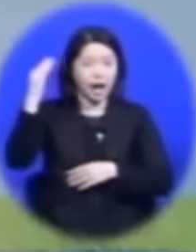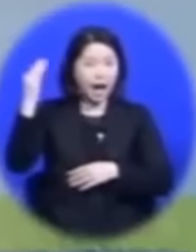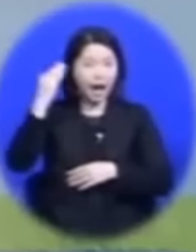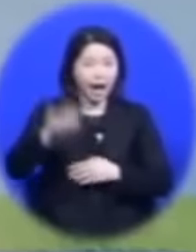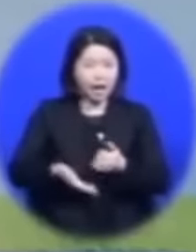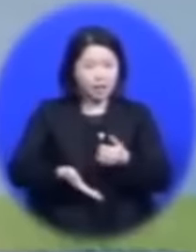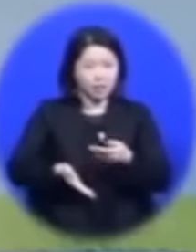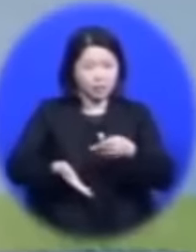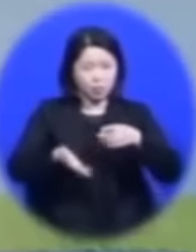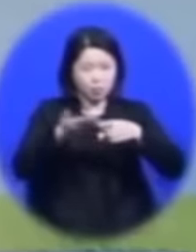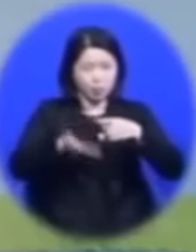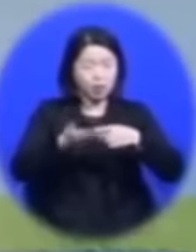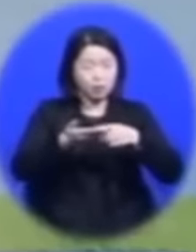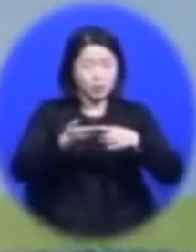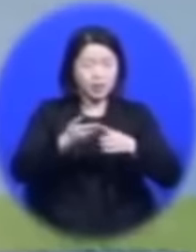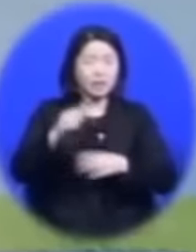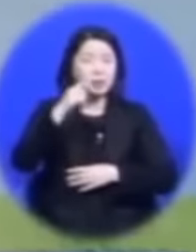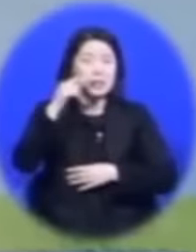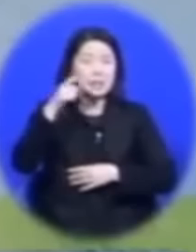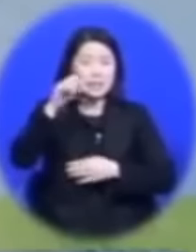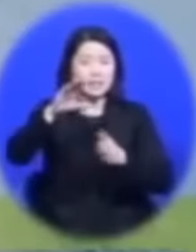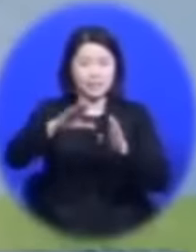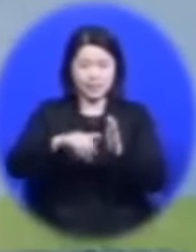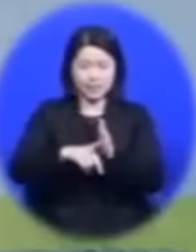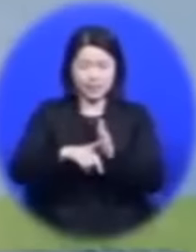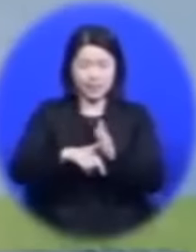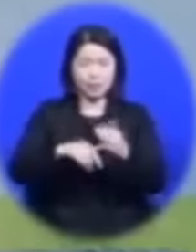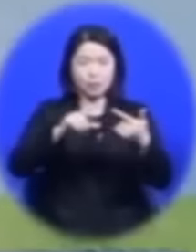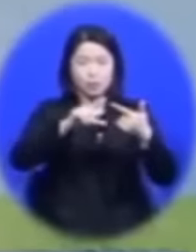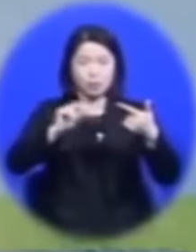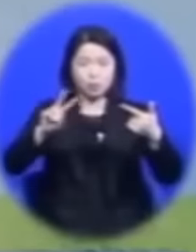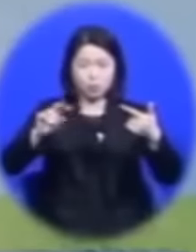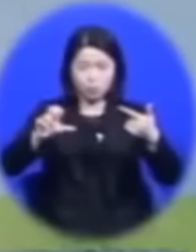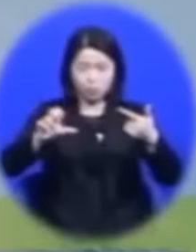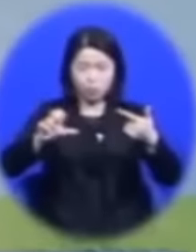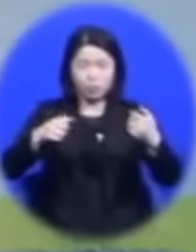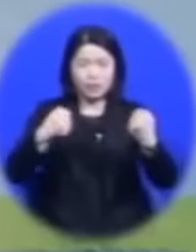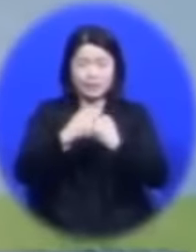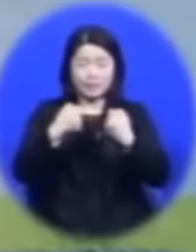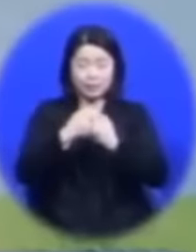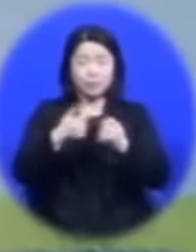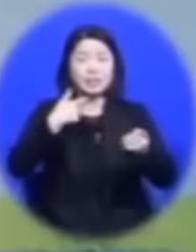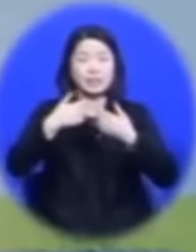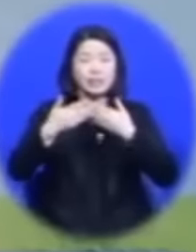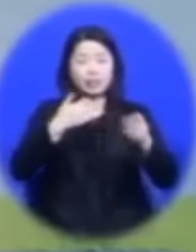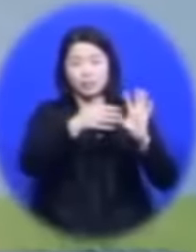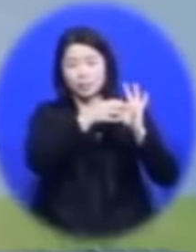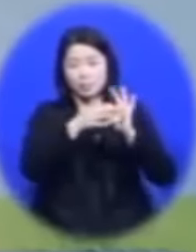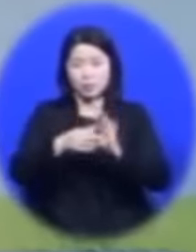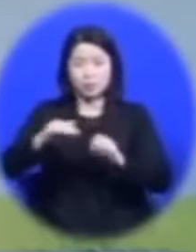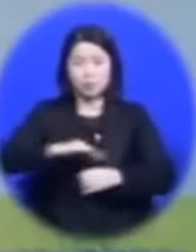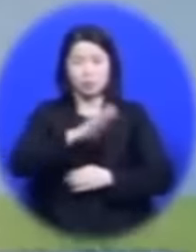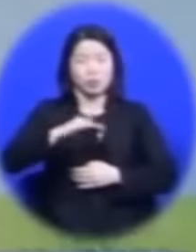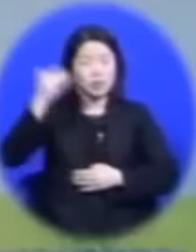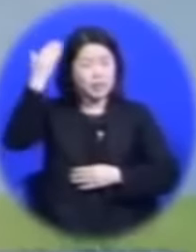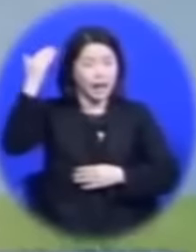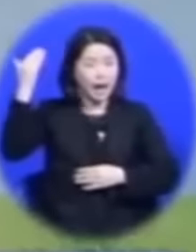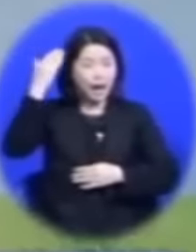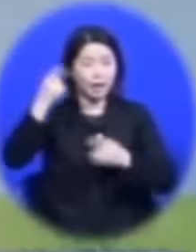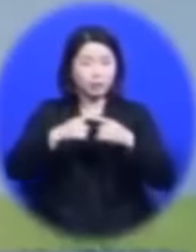때 그리고 6.25 동란을 겪으면서 우리 한국교회가 많은